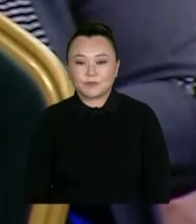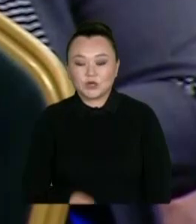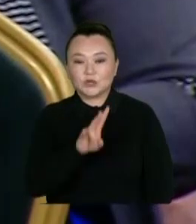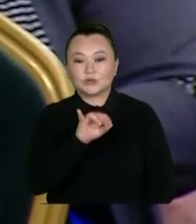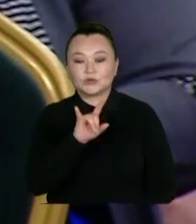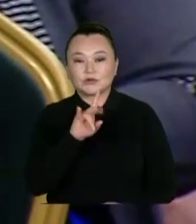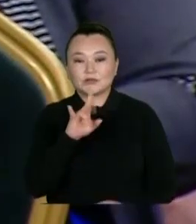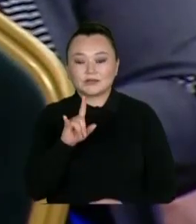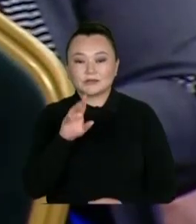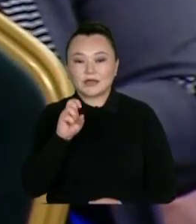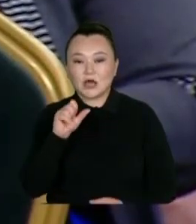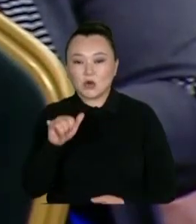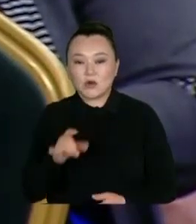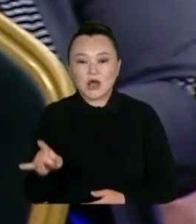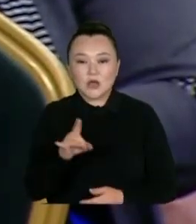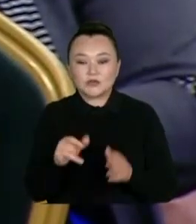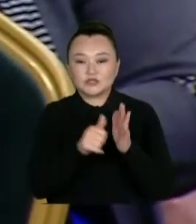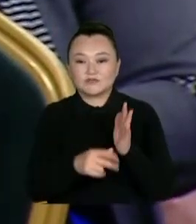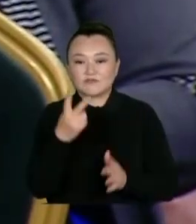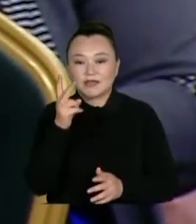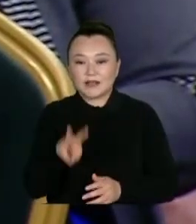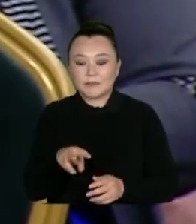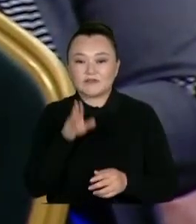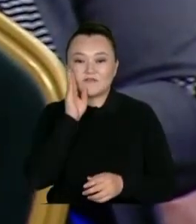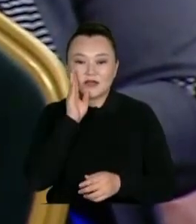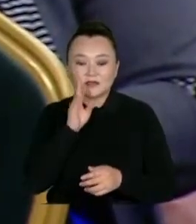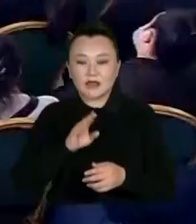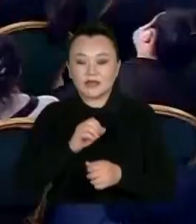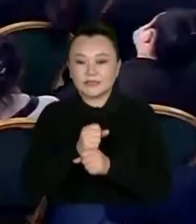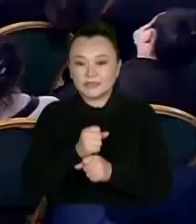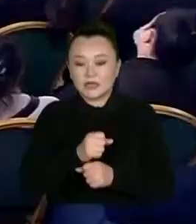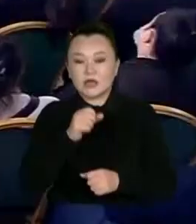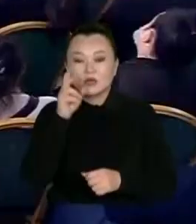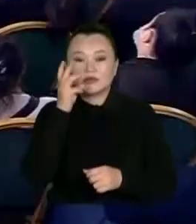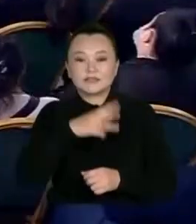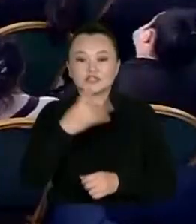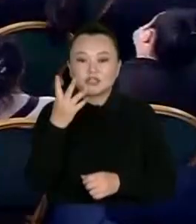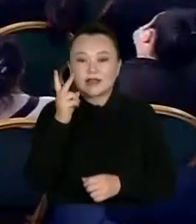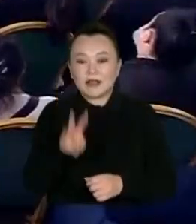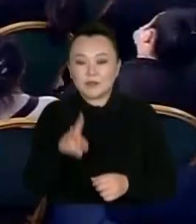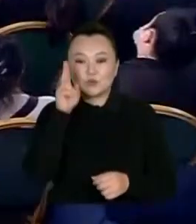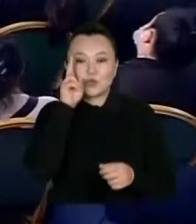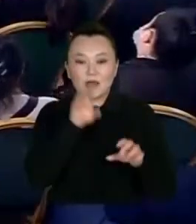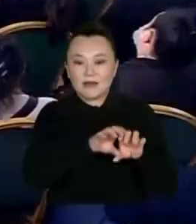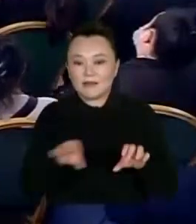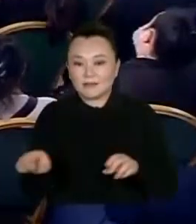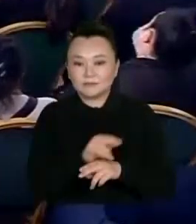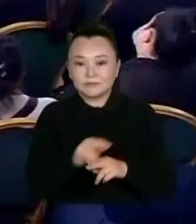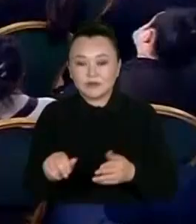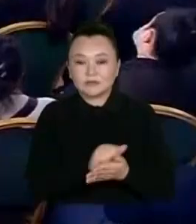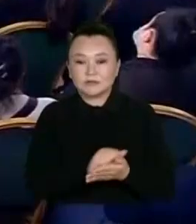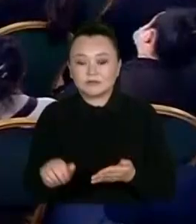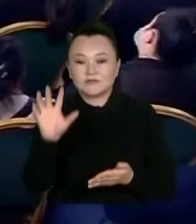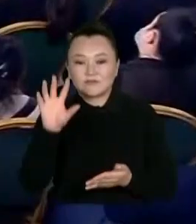Нұрлытау шағын ауданындағы 62 километр сумен жабықтау және 34 километр кәріз жүйелерін құрылысын жобалық сметалық